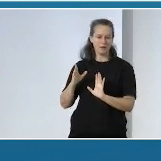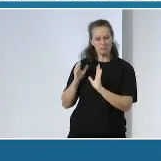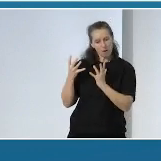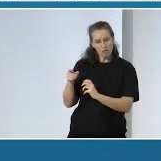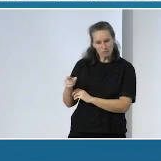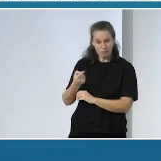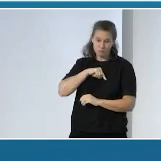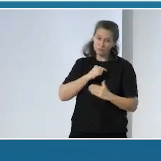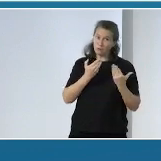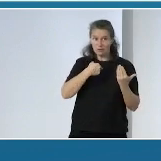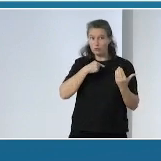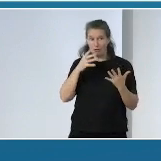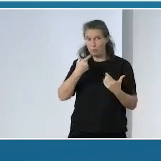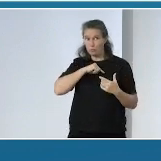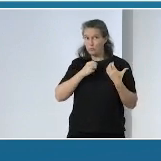d'attentes dans notre service.